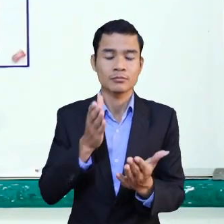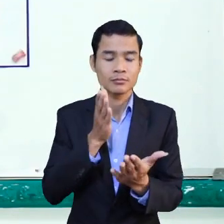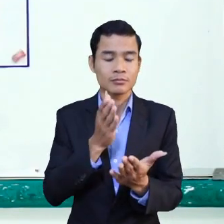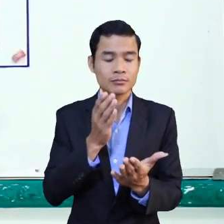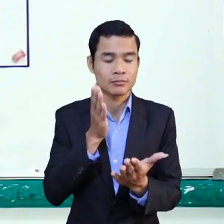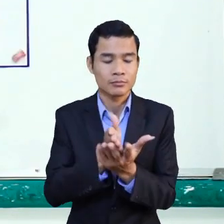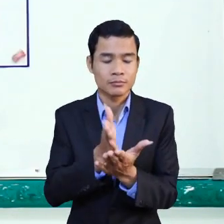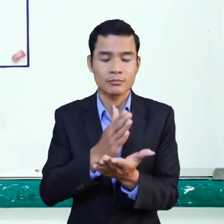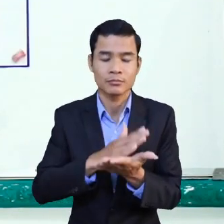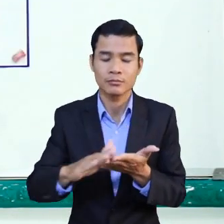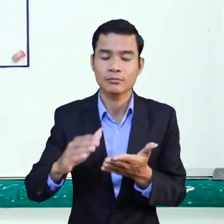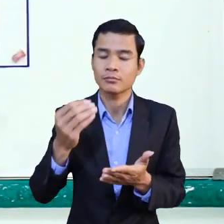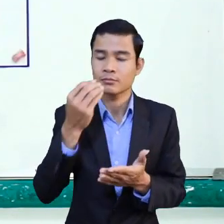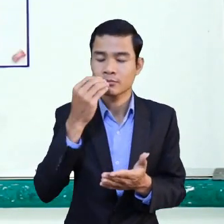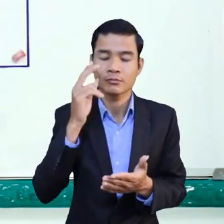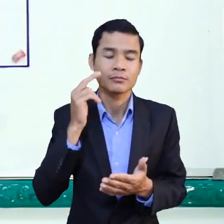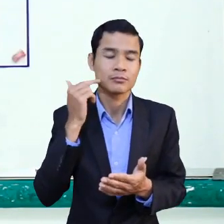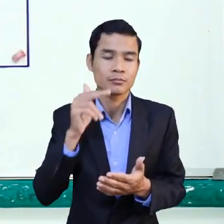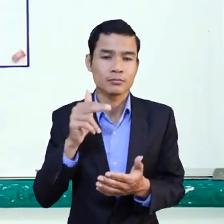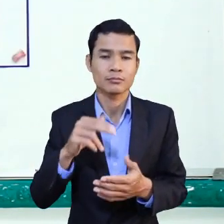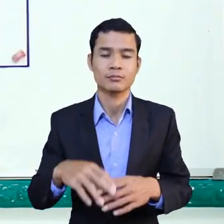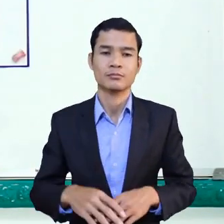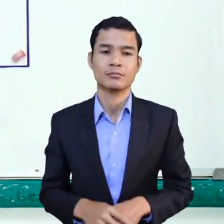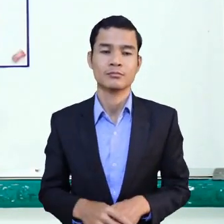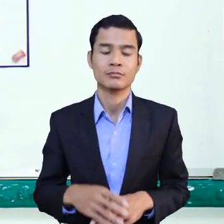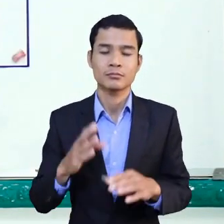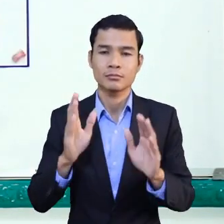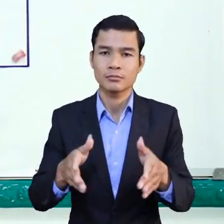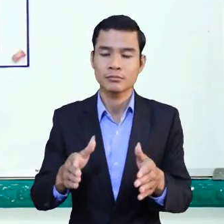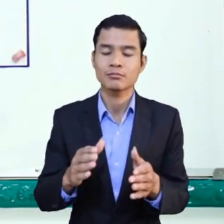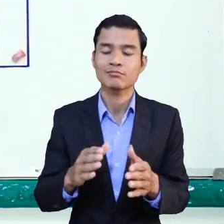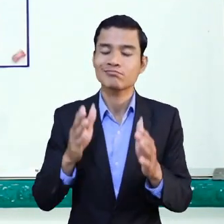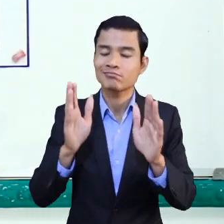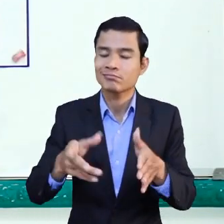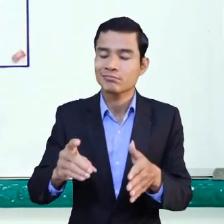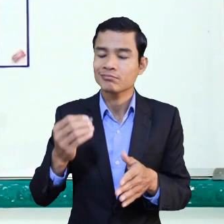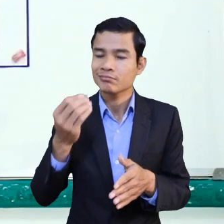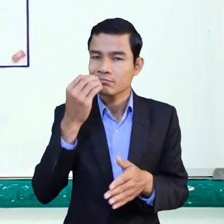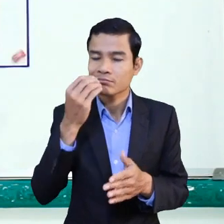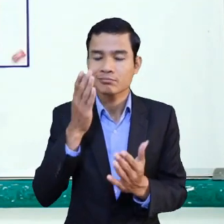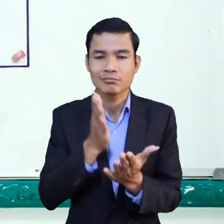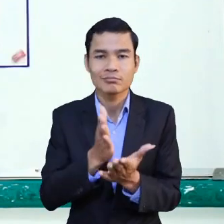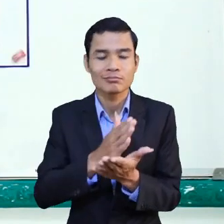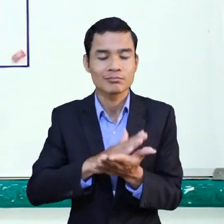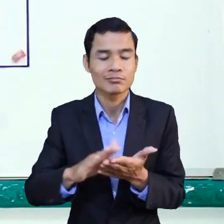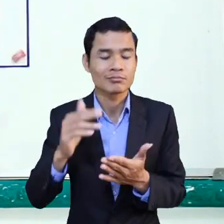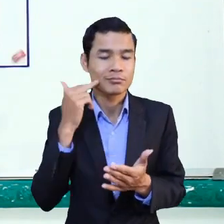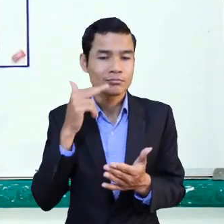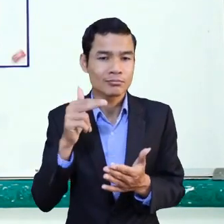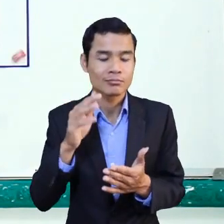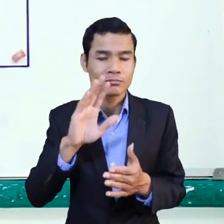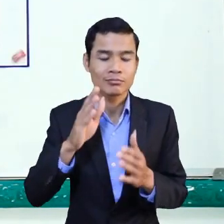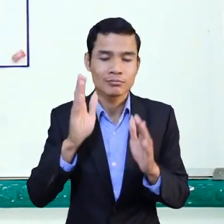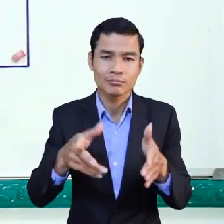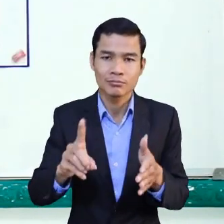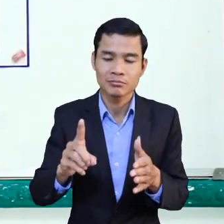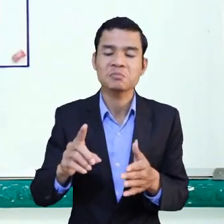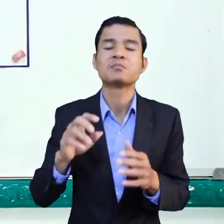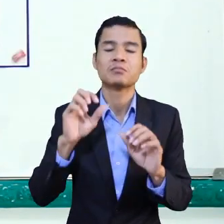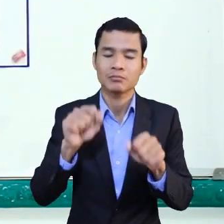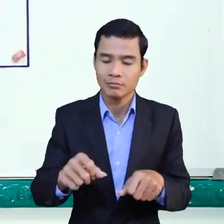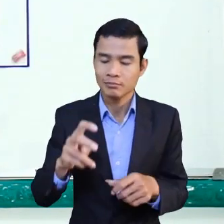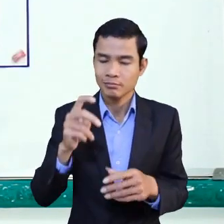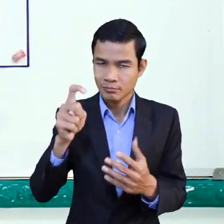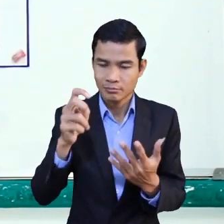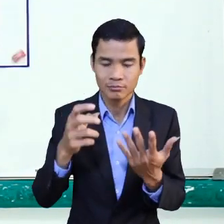ឆៃស្វាយទុំចាណណាឆៃស្វាយទុំកូនចាល្អណាស់គឺខេ